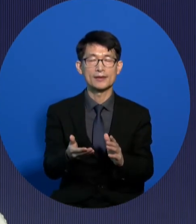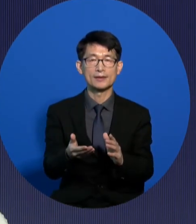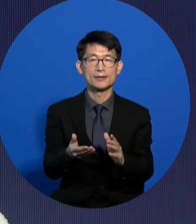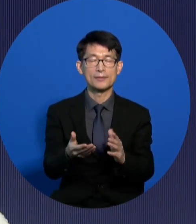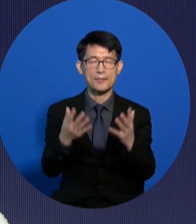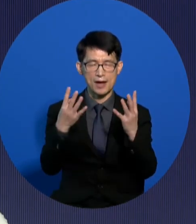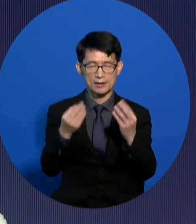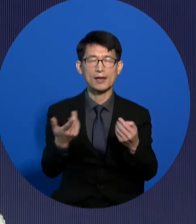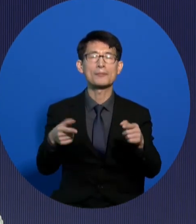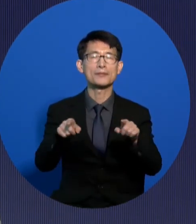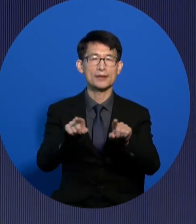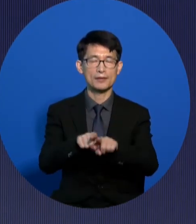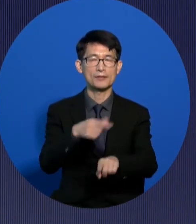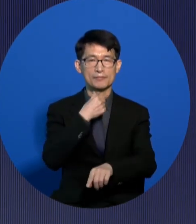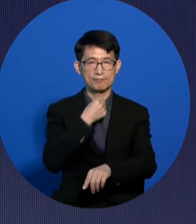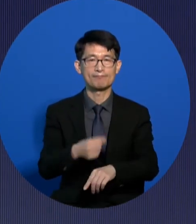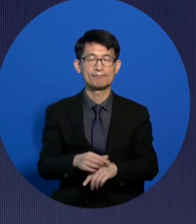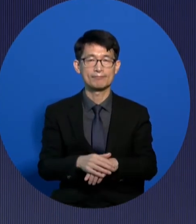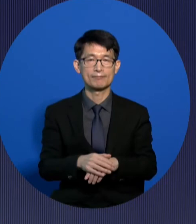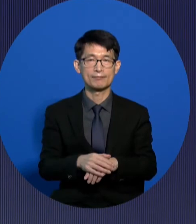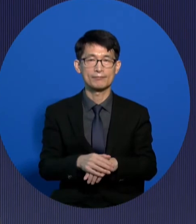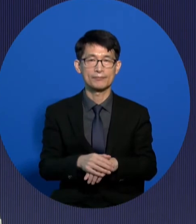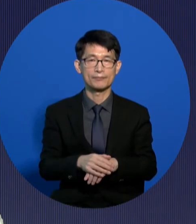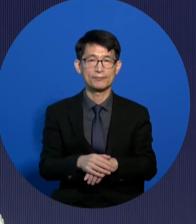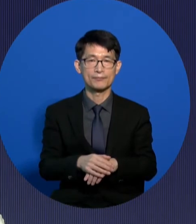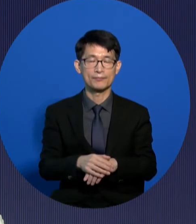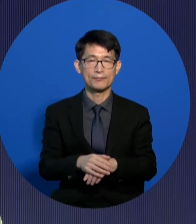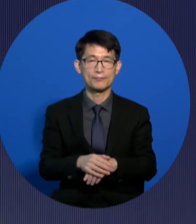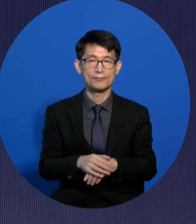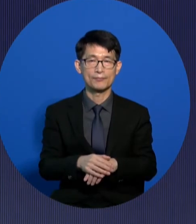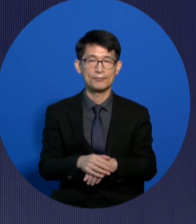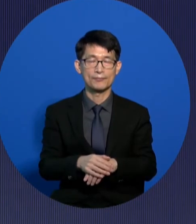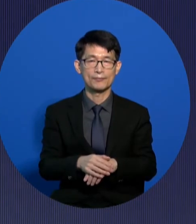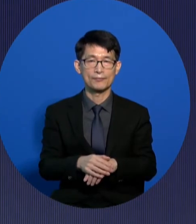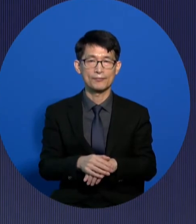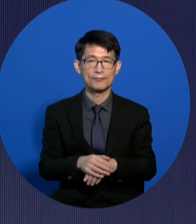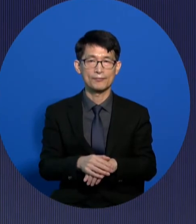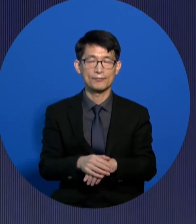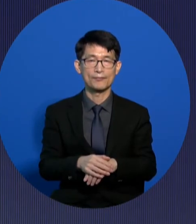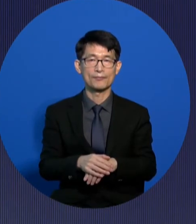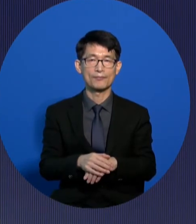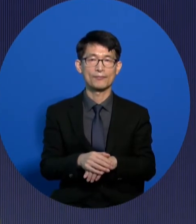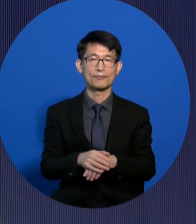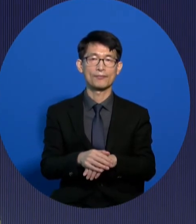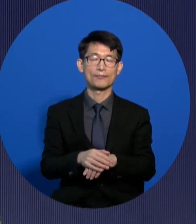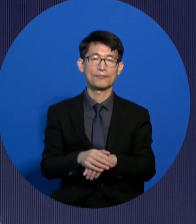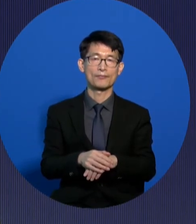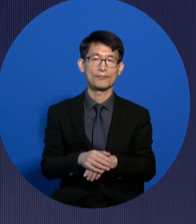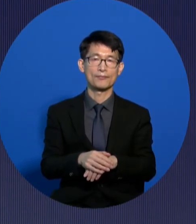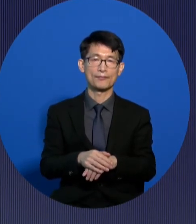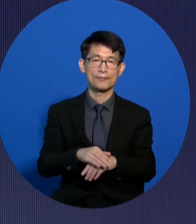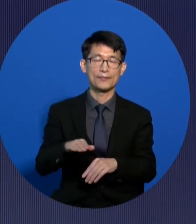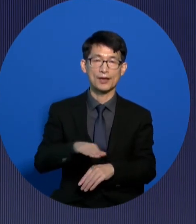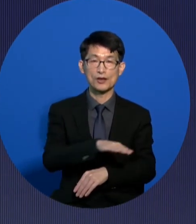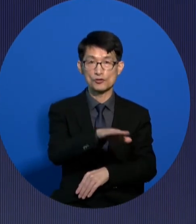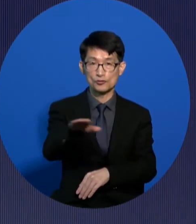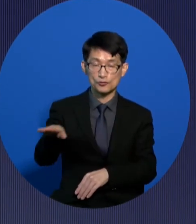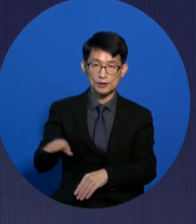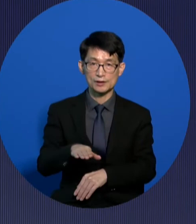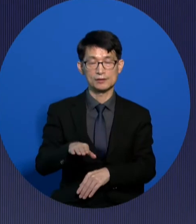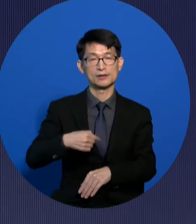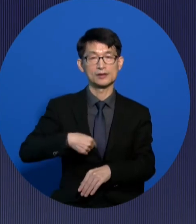평창 패럴림픽이 하나된 불꽃, 하나된 열정이었어요. 이거 우리 스스로가 하나가 안